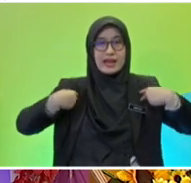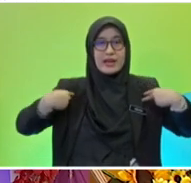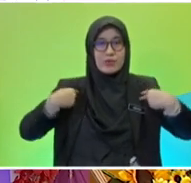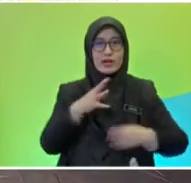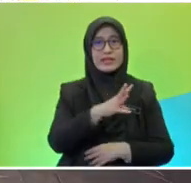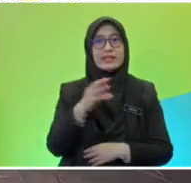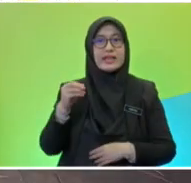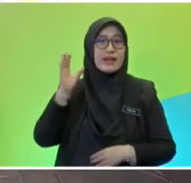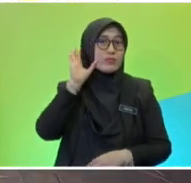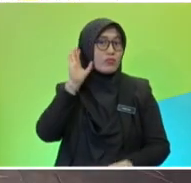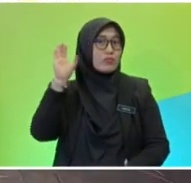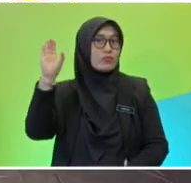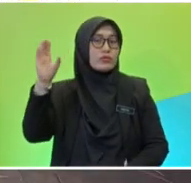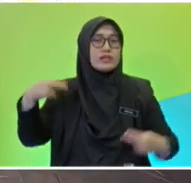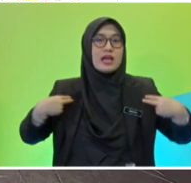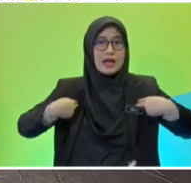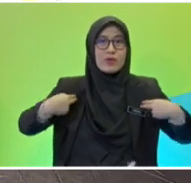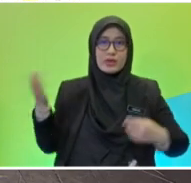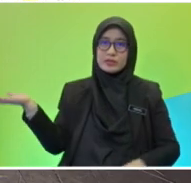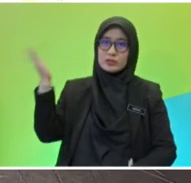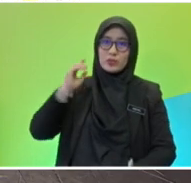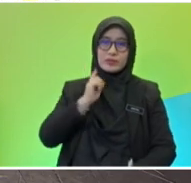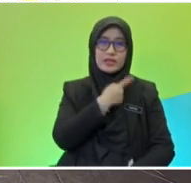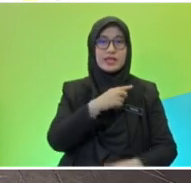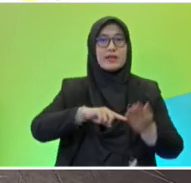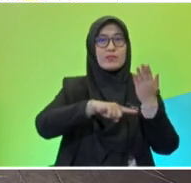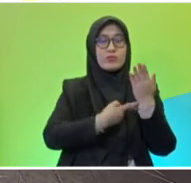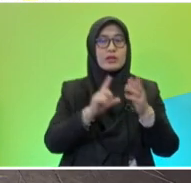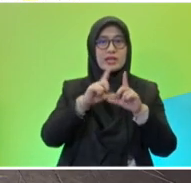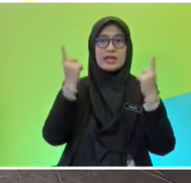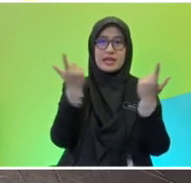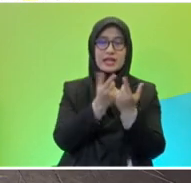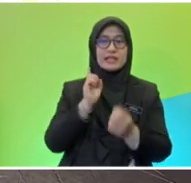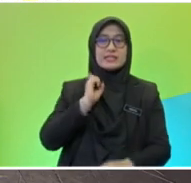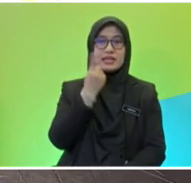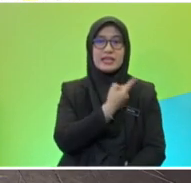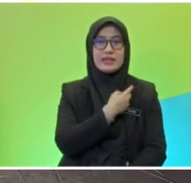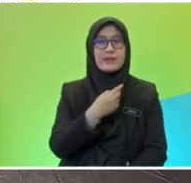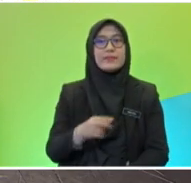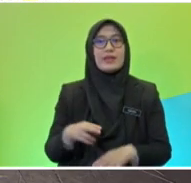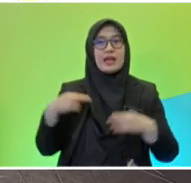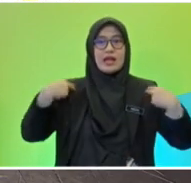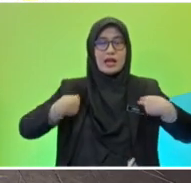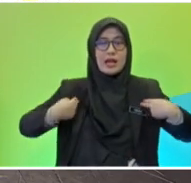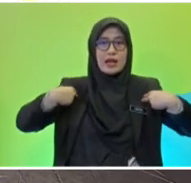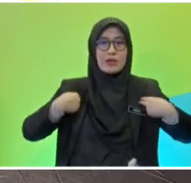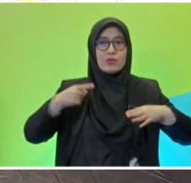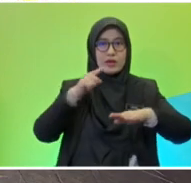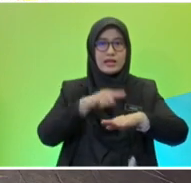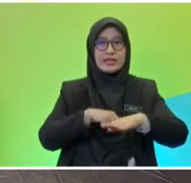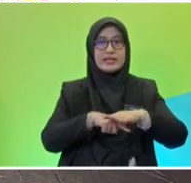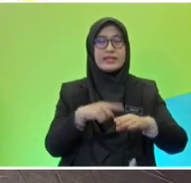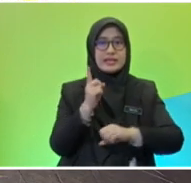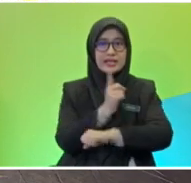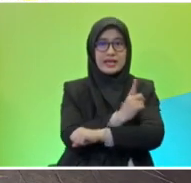Jadi tunggu apa lagi? Jom kita mulakan kelas kita, iaitu haiwan di darat. Betul cikgu? Ya. Okey, tak sabar dah